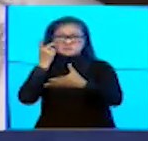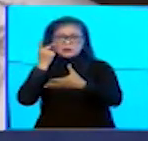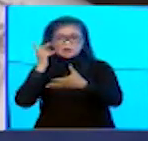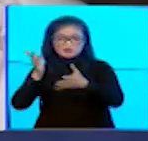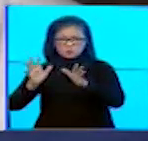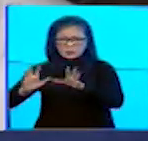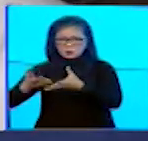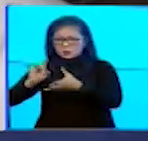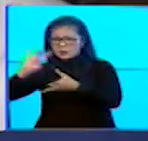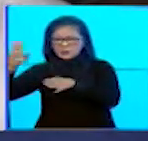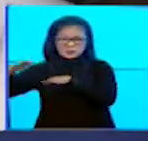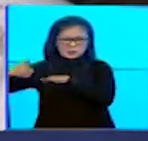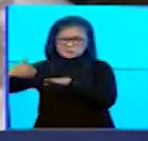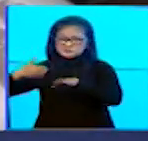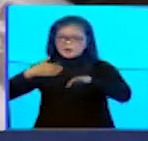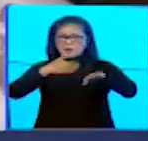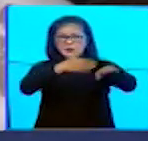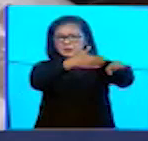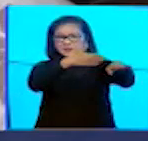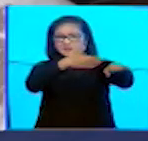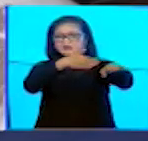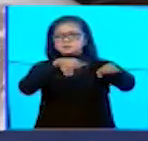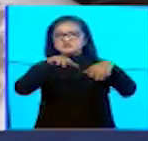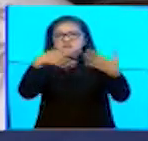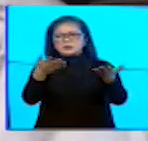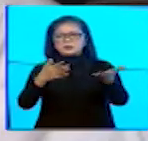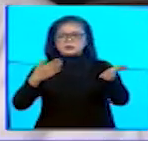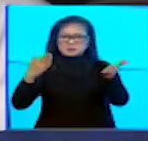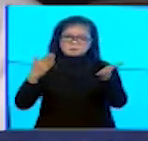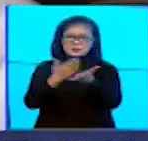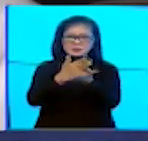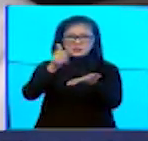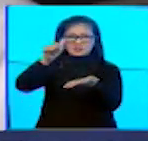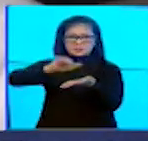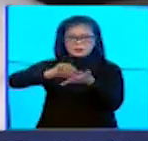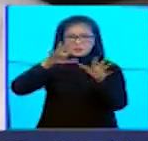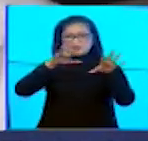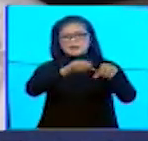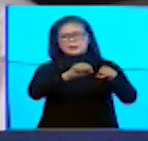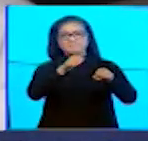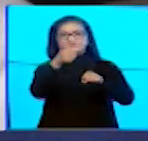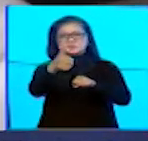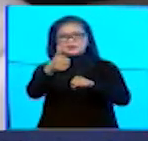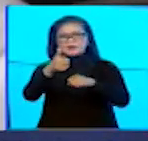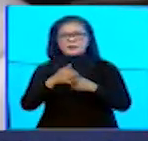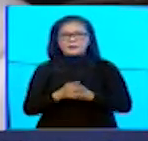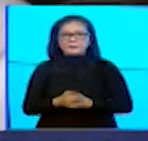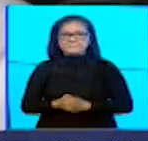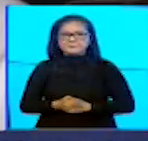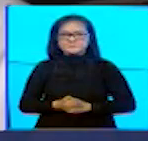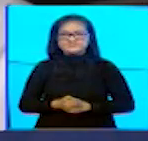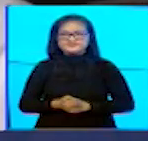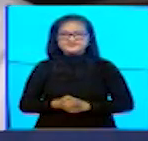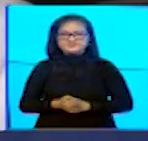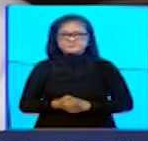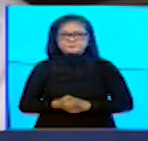untuk mengejar. Kemudian di perbatasan Tegal tadi, kita sempat tangkep dia, kita pepet